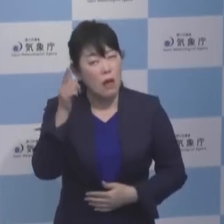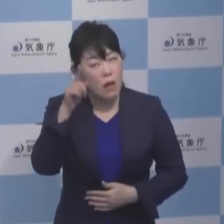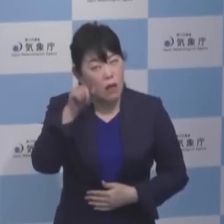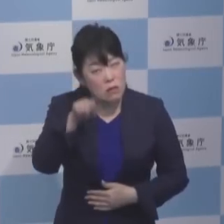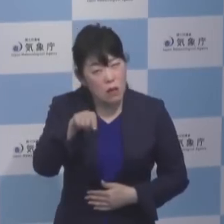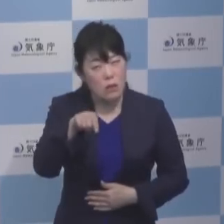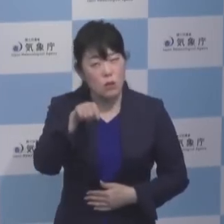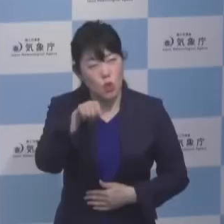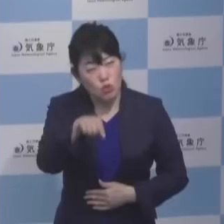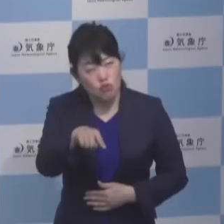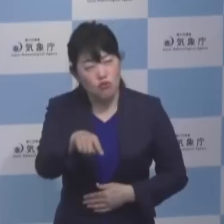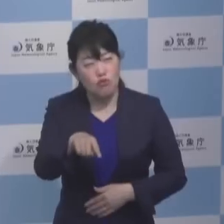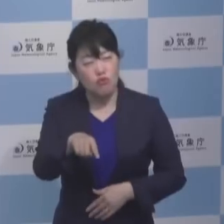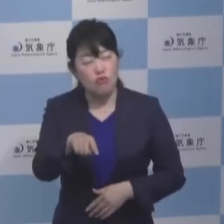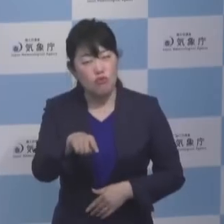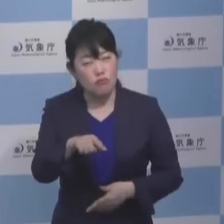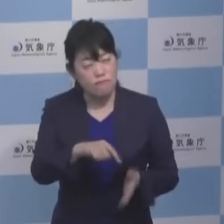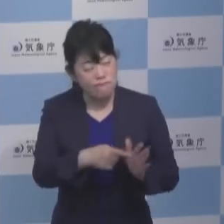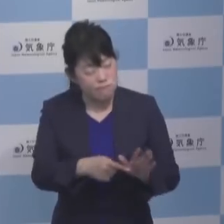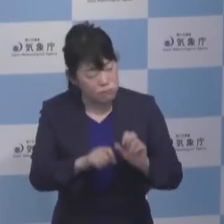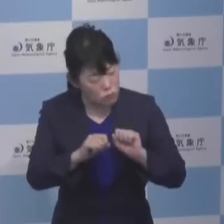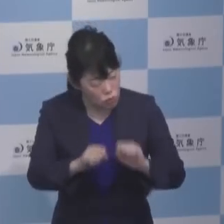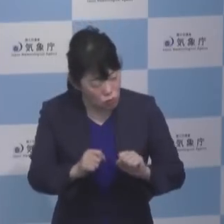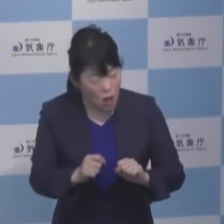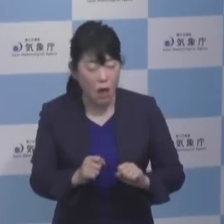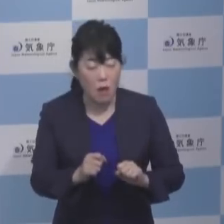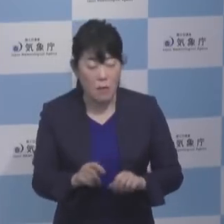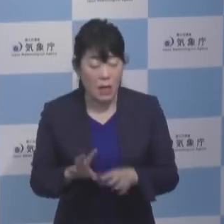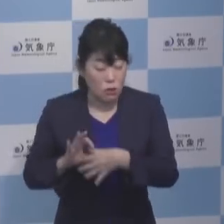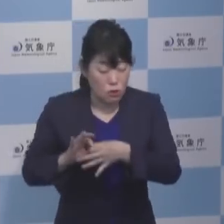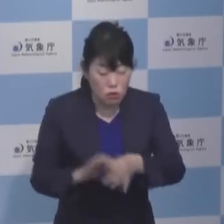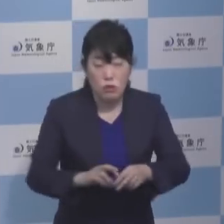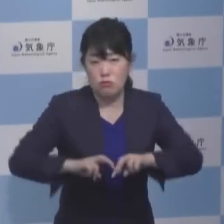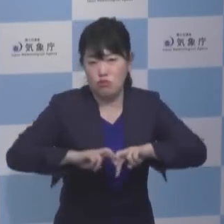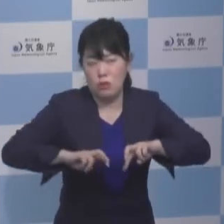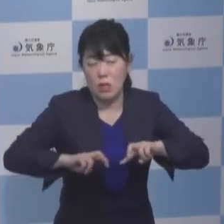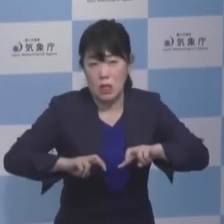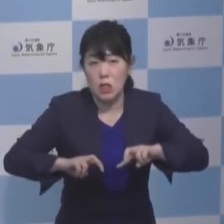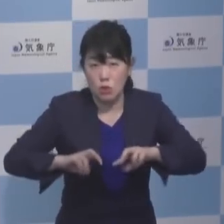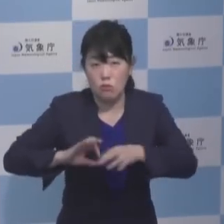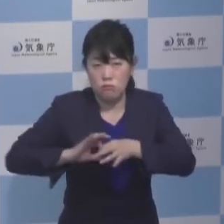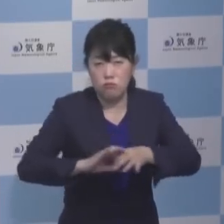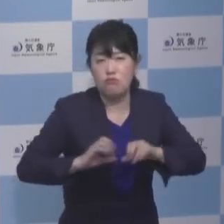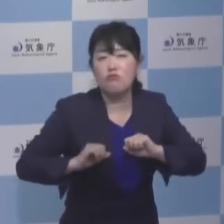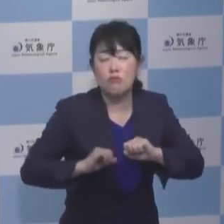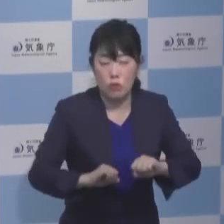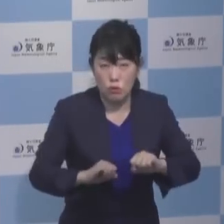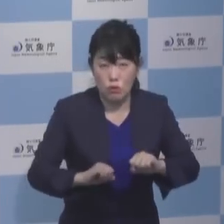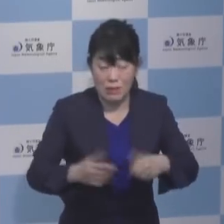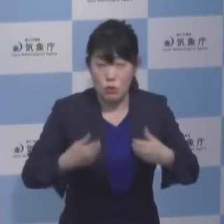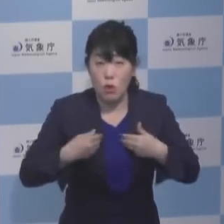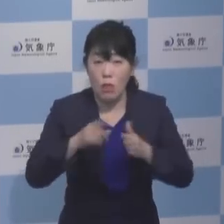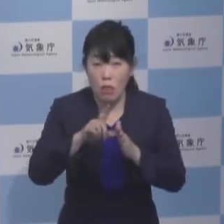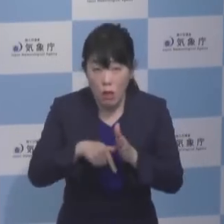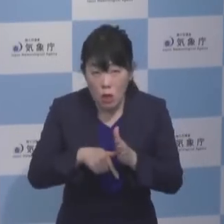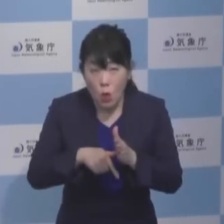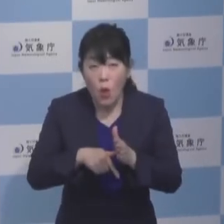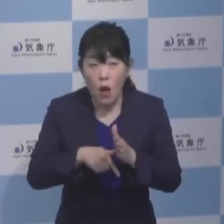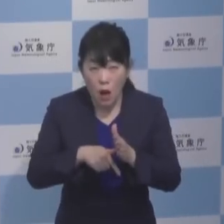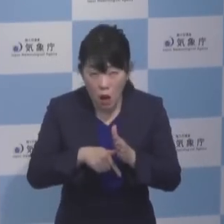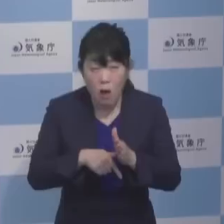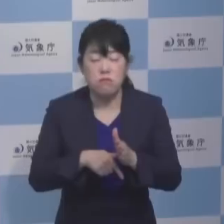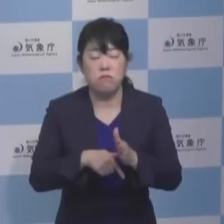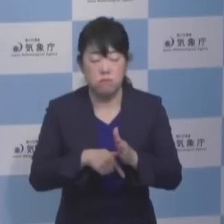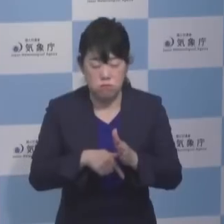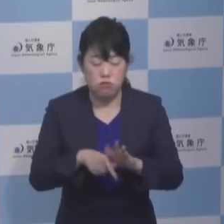かはまだわからないんですが、引き続き分析をしていき、 必要な時には、こういう状況ですという